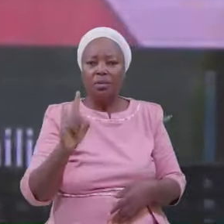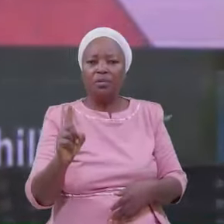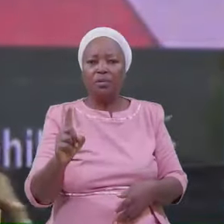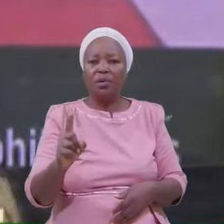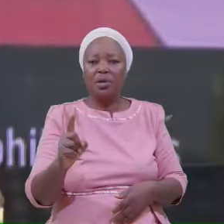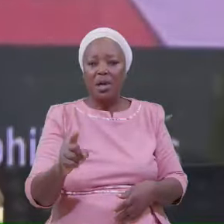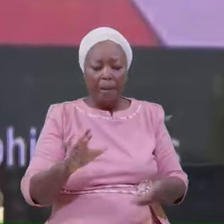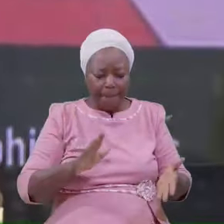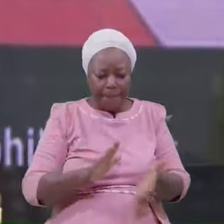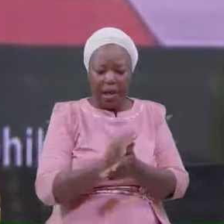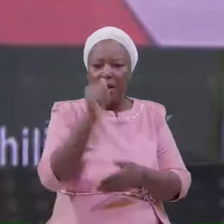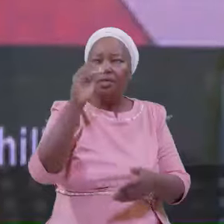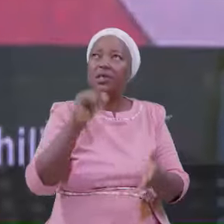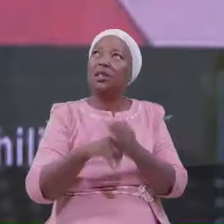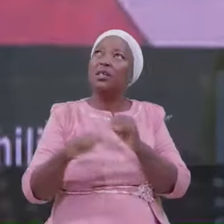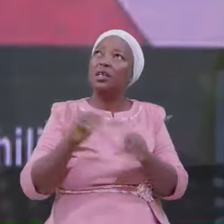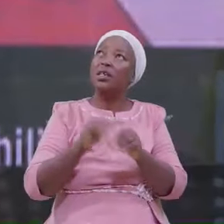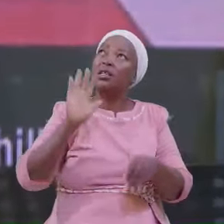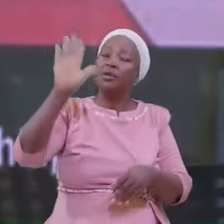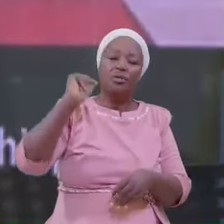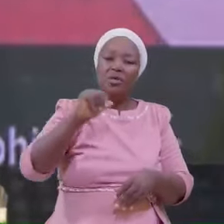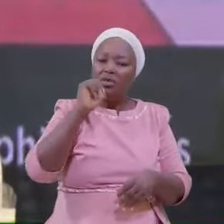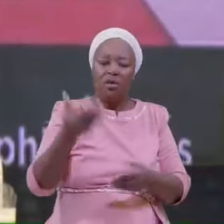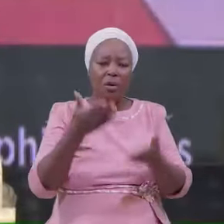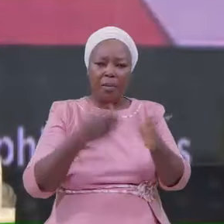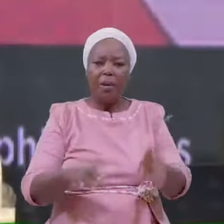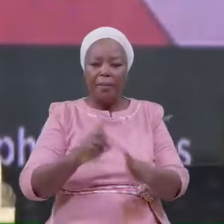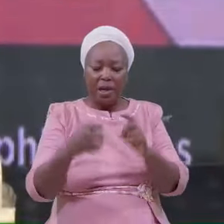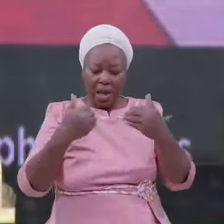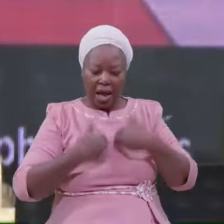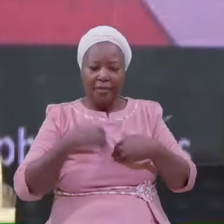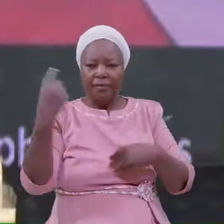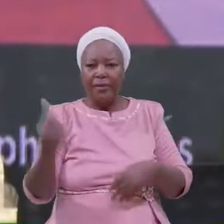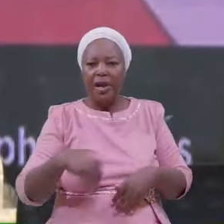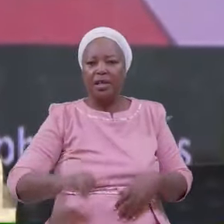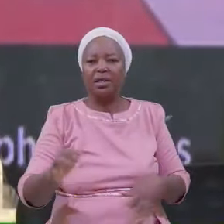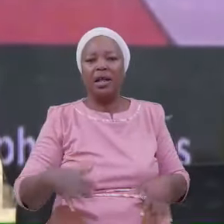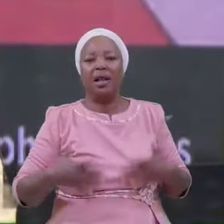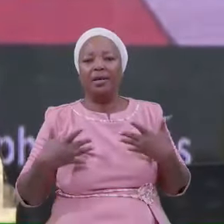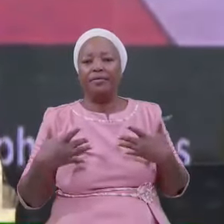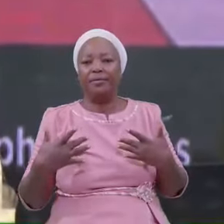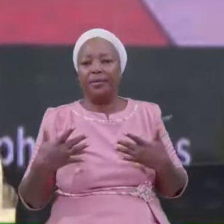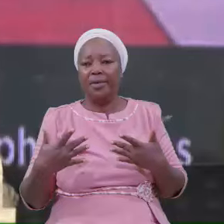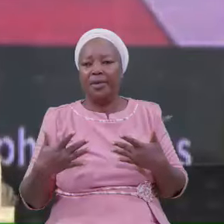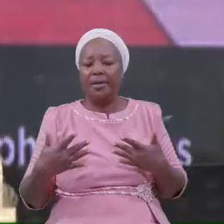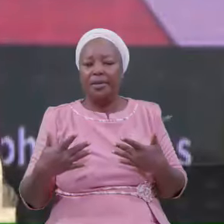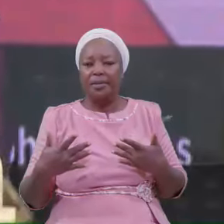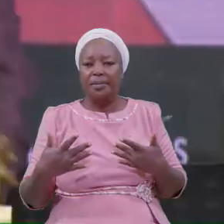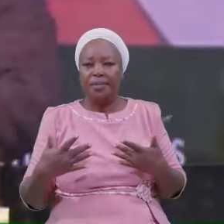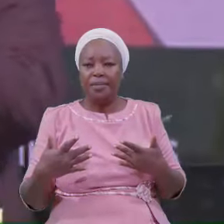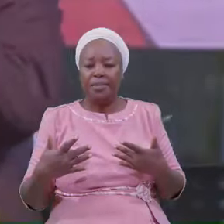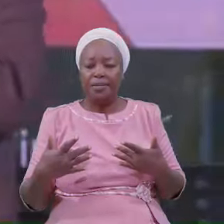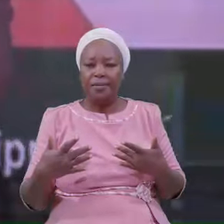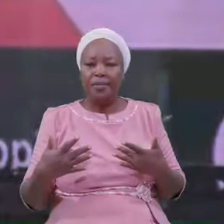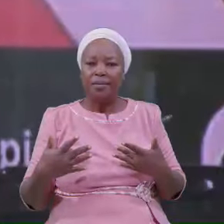in Him will not perish but have everlasting life. Sapagkat gayon na lamang ang pag-ibig ng Diyos, kaya